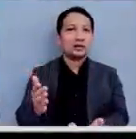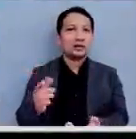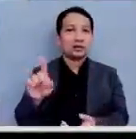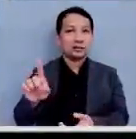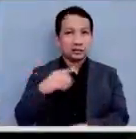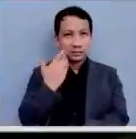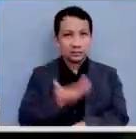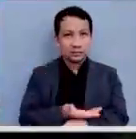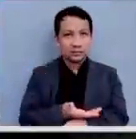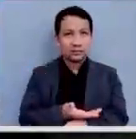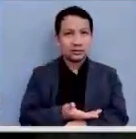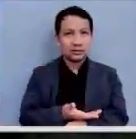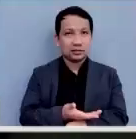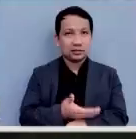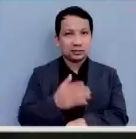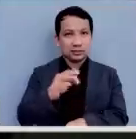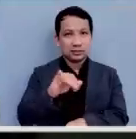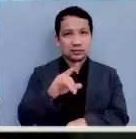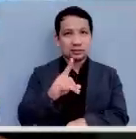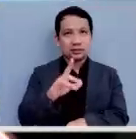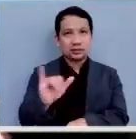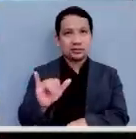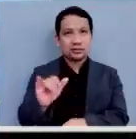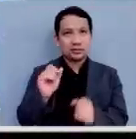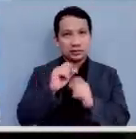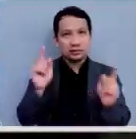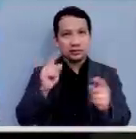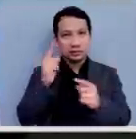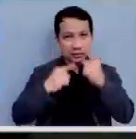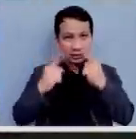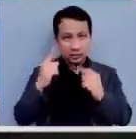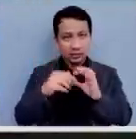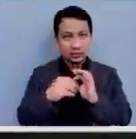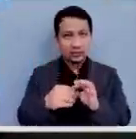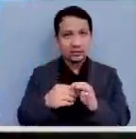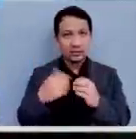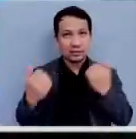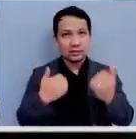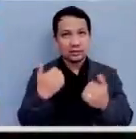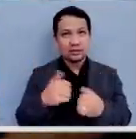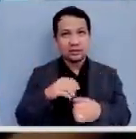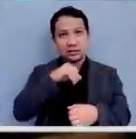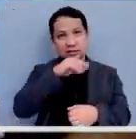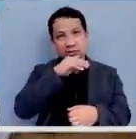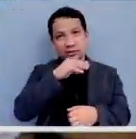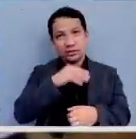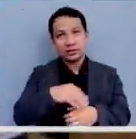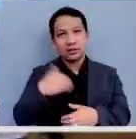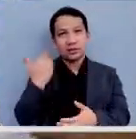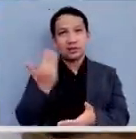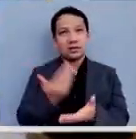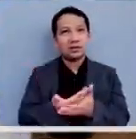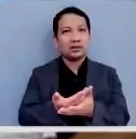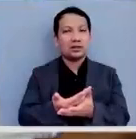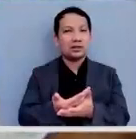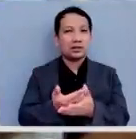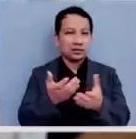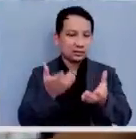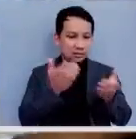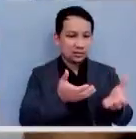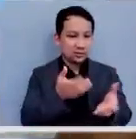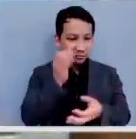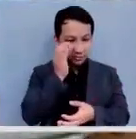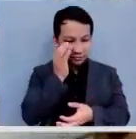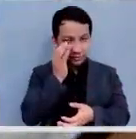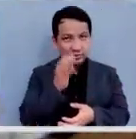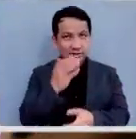niyang anak na si Faraday. Kaya hindi maiwasang maging emosyonal ni Lola Shirley. Lalo na nang abutan siya ng bouquet